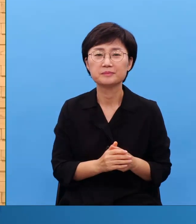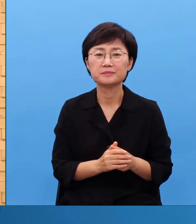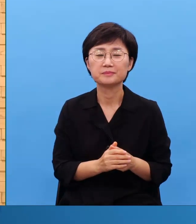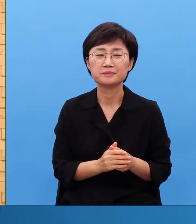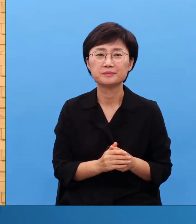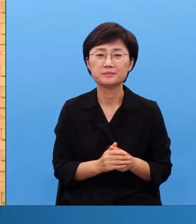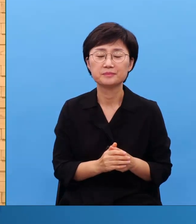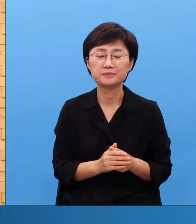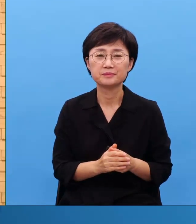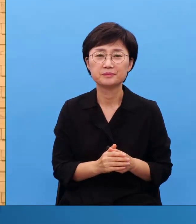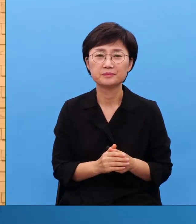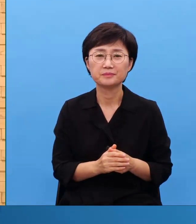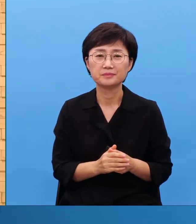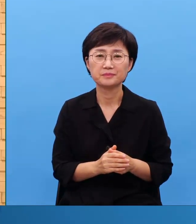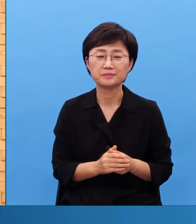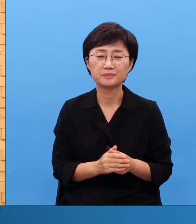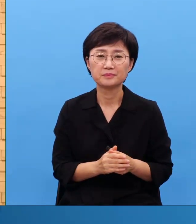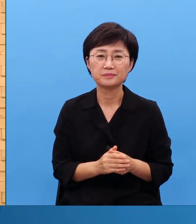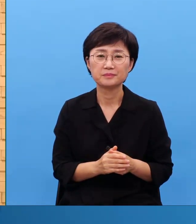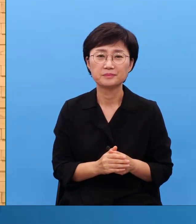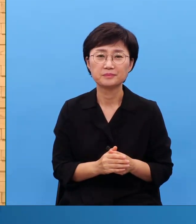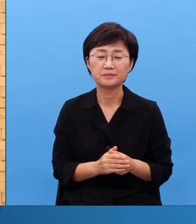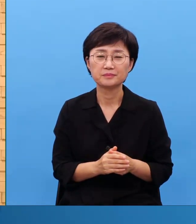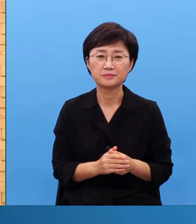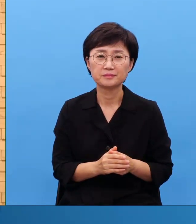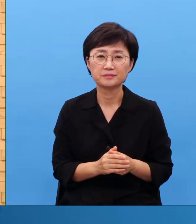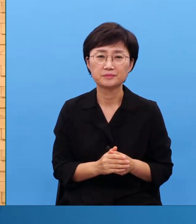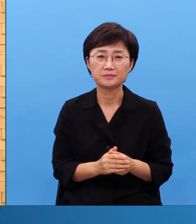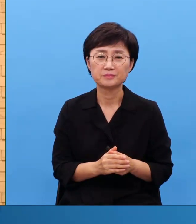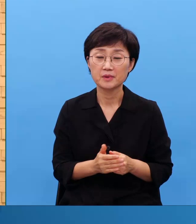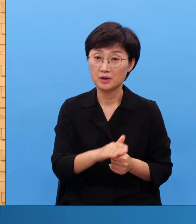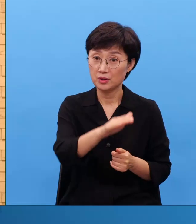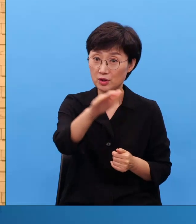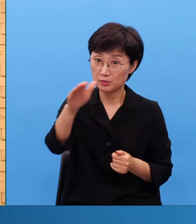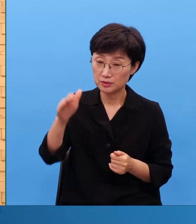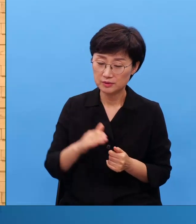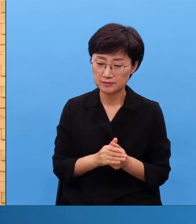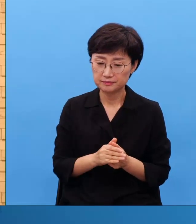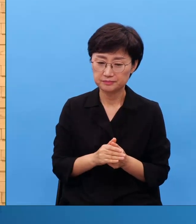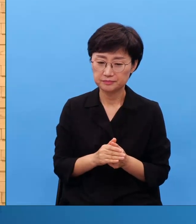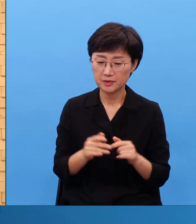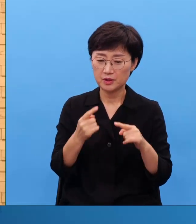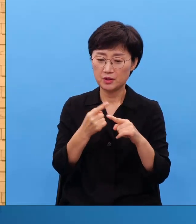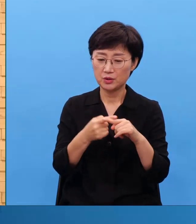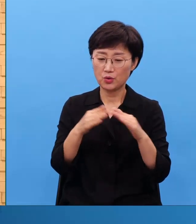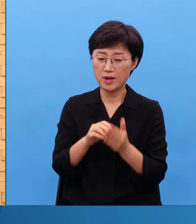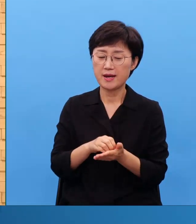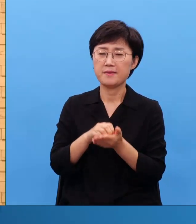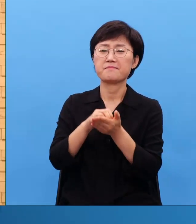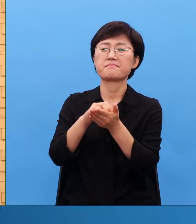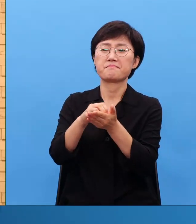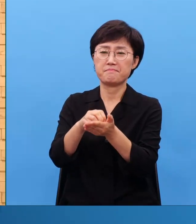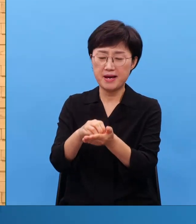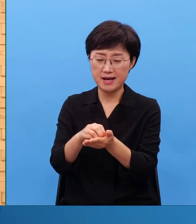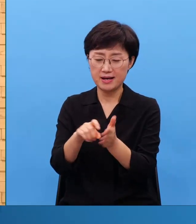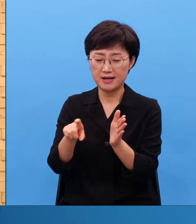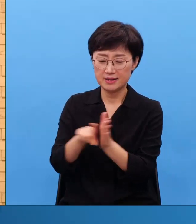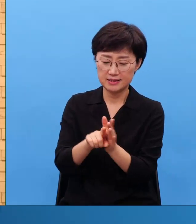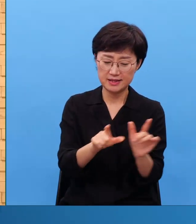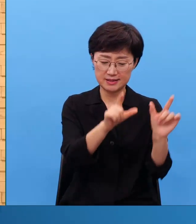the important things written in the Bible. 여러분들 신앙생활 하면서 대부분의